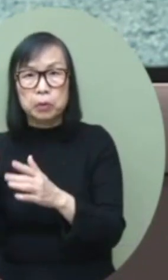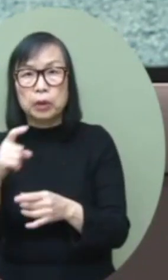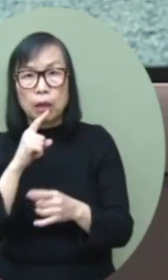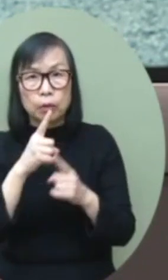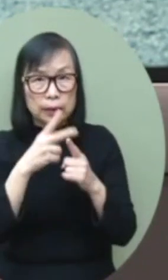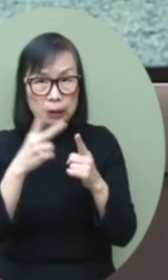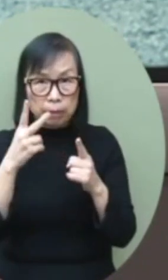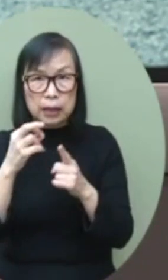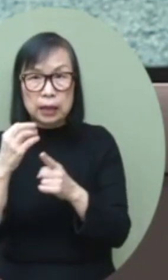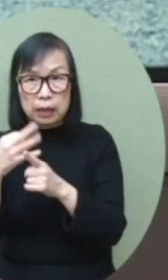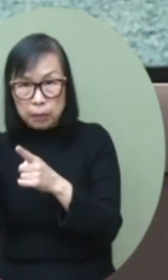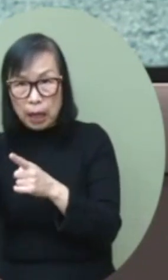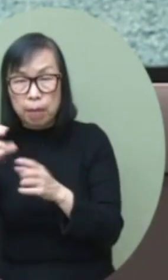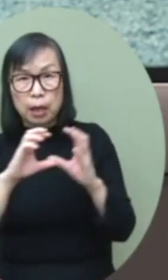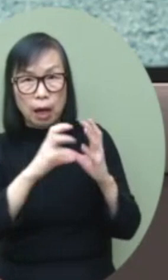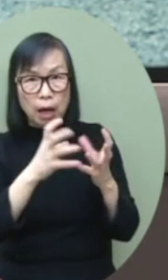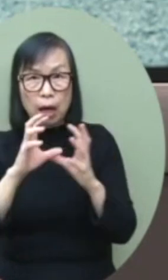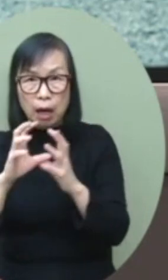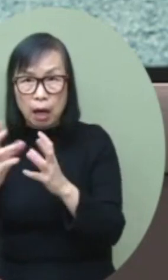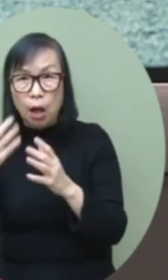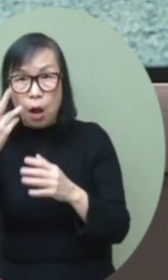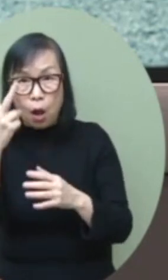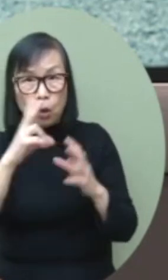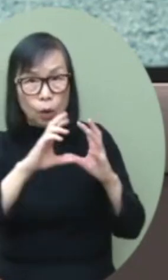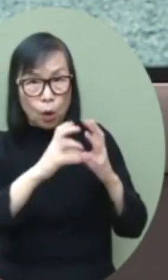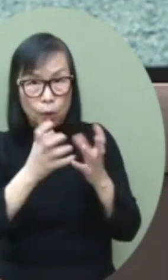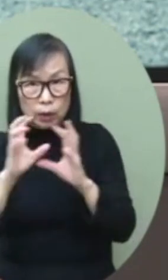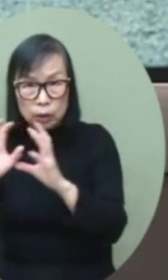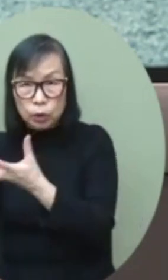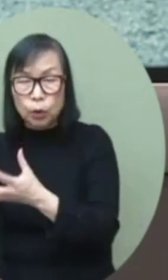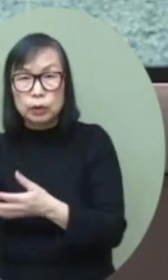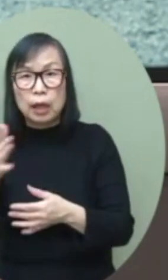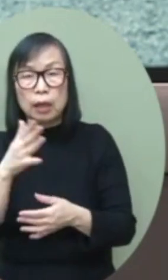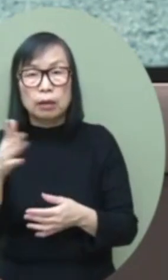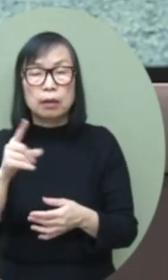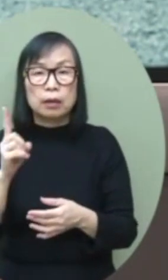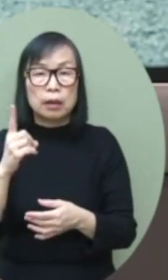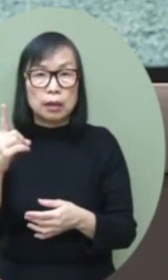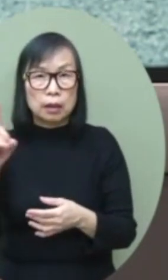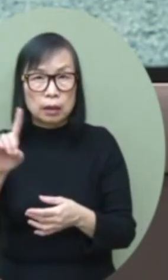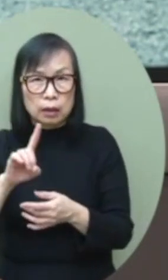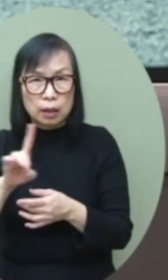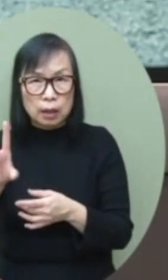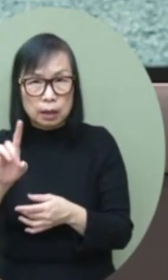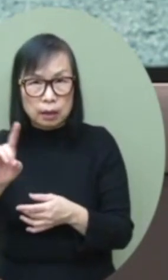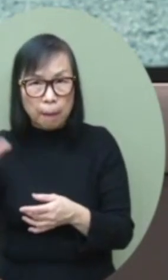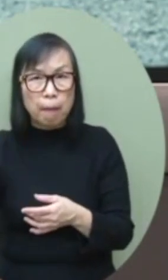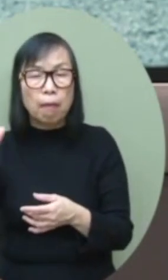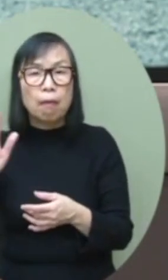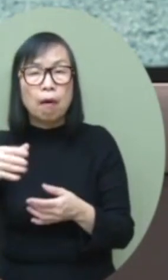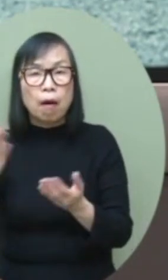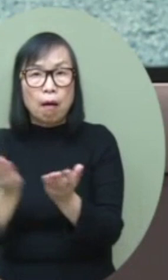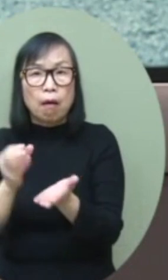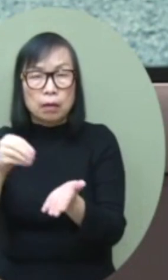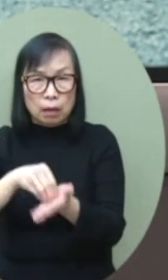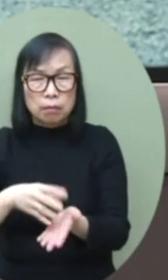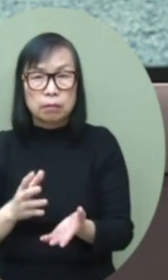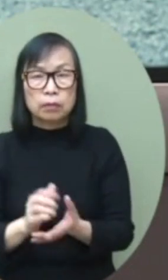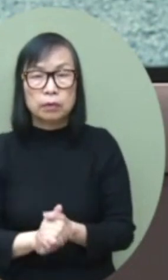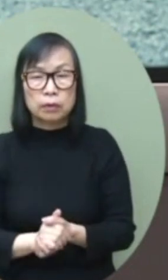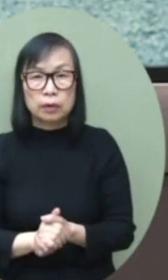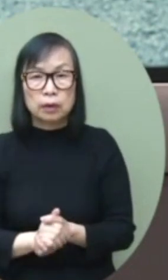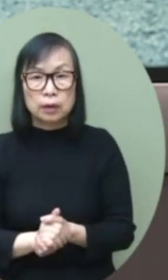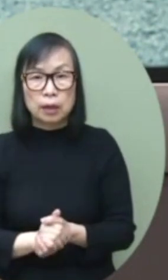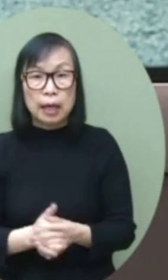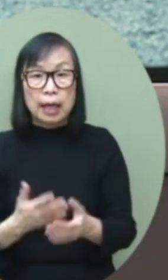見到每一組即係嗰兩個群組咧，都有大概都有10名 到的人士是確診的，這些都